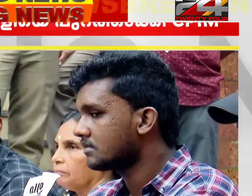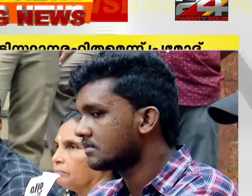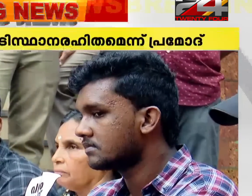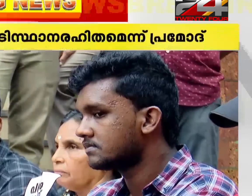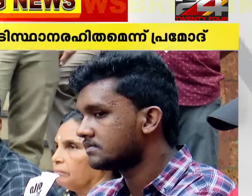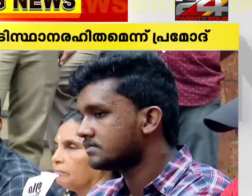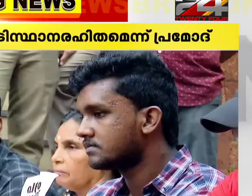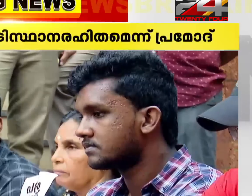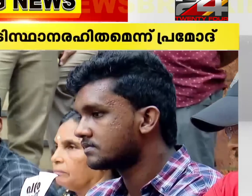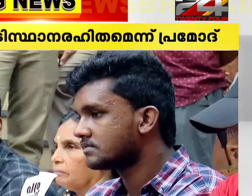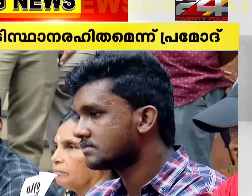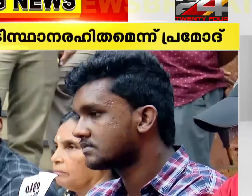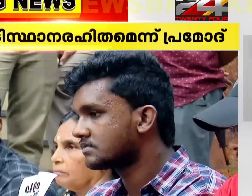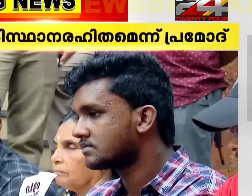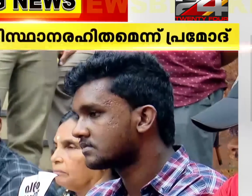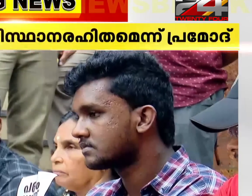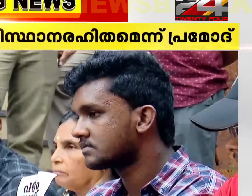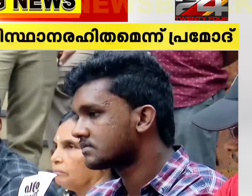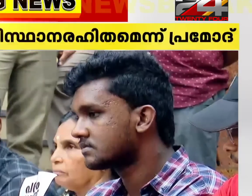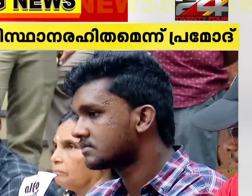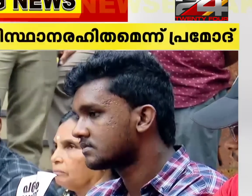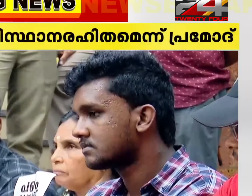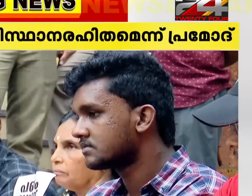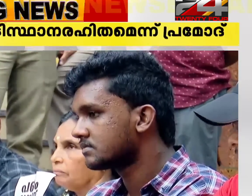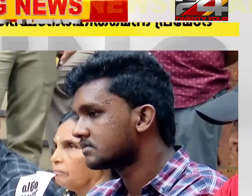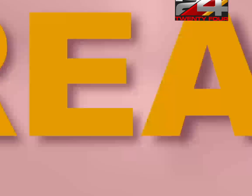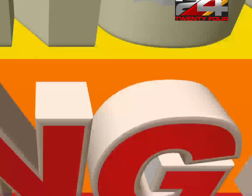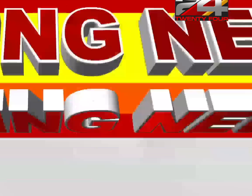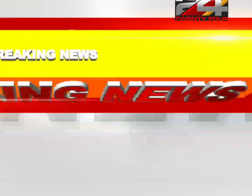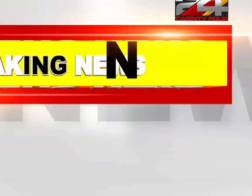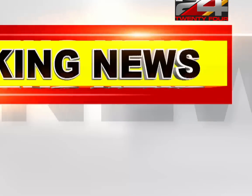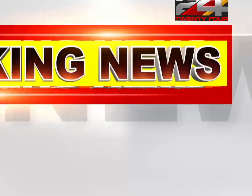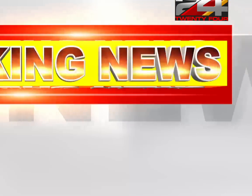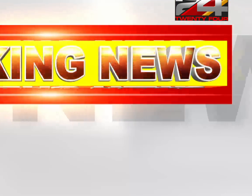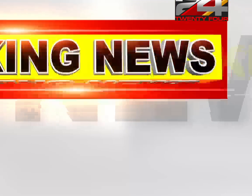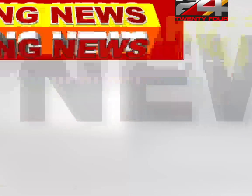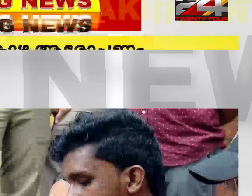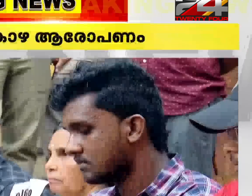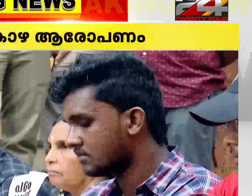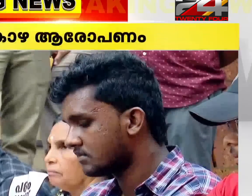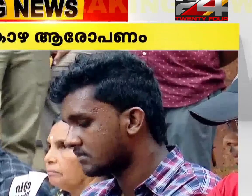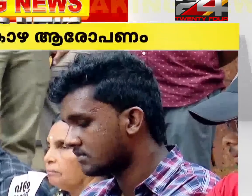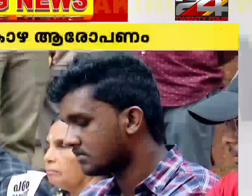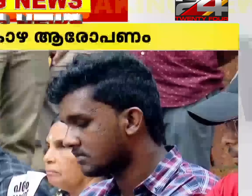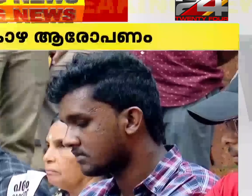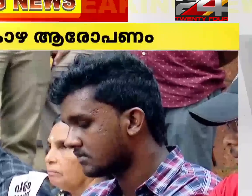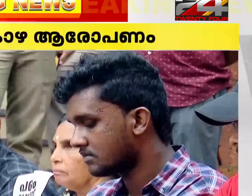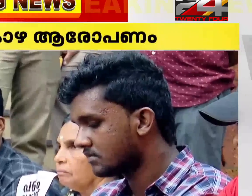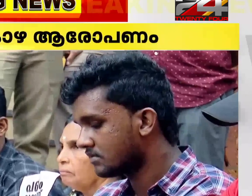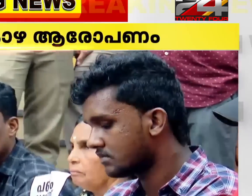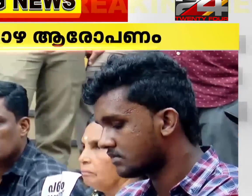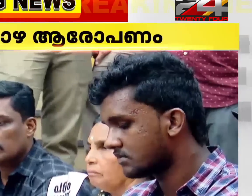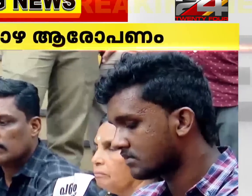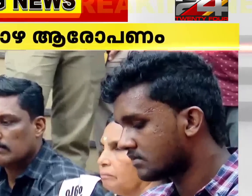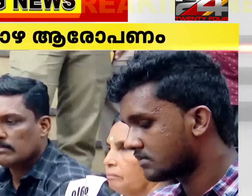പിന്നാലെയാണ് ഇപ്പോൾ പ്രമോദ് കോട്ടൂളി സമരവുമായി എത്തിയിരിക്കുന്നത്. പാർട്ടിക്കെതിരെ പ്രത്യക്ഷത്തിൽ അദ്ദേഹം വിമർശനം ഉന്നയിക്കുന്നില്ല. പക്ഷേ ഈ പരാതി നൽകിയ ആളുകൾ